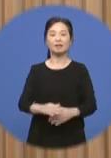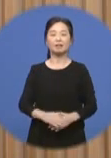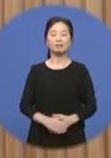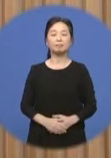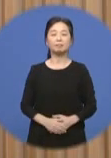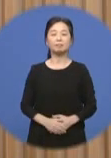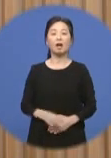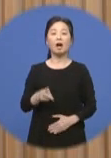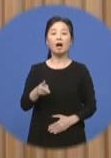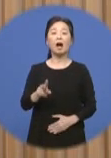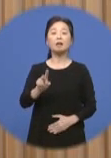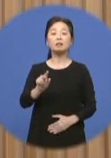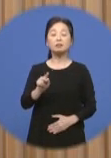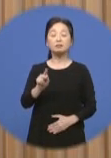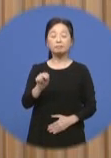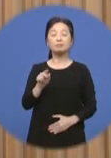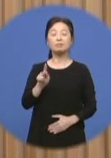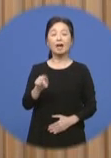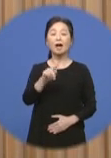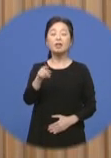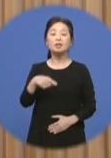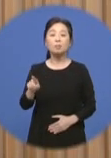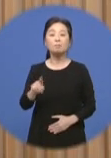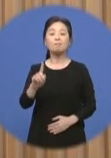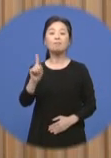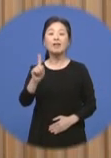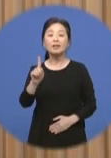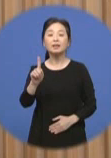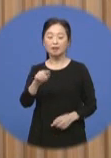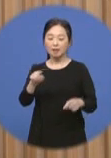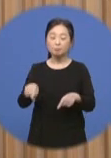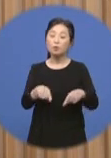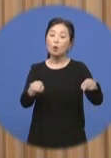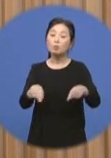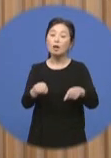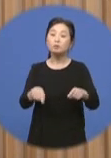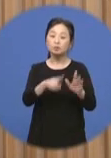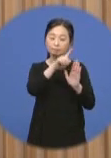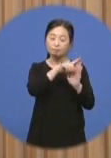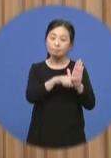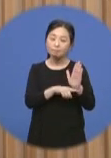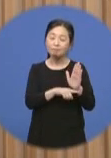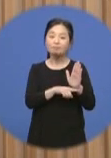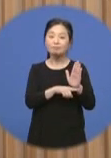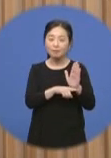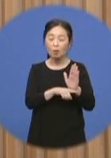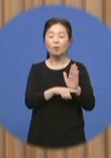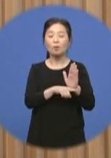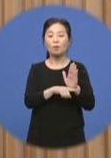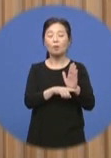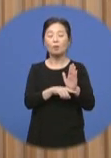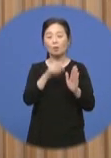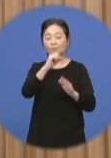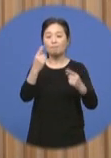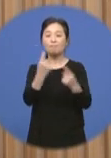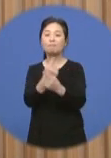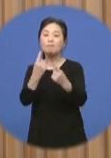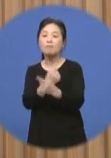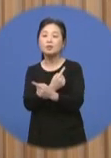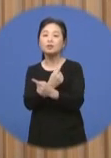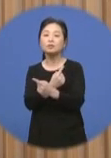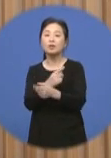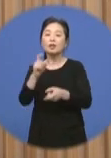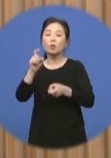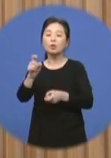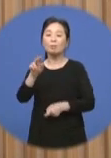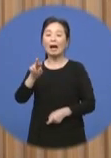ハッカソンとはコンピューターのプログラムをですね改善したり改良したりするハックという言葉とあとマラソンですねを掛け合わ